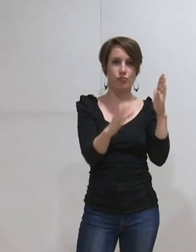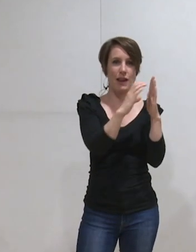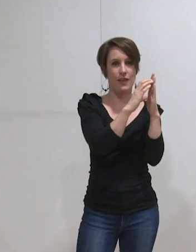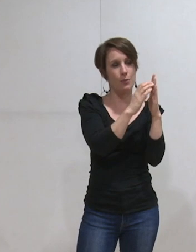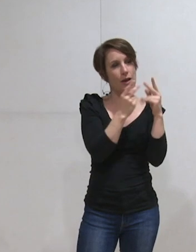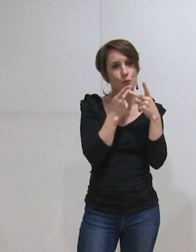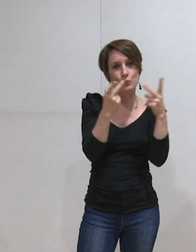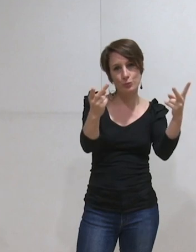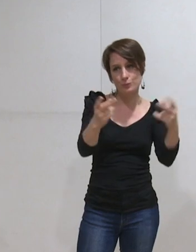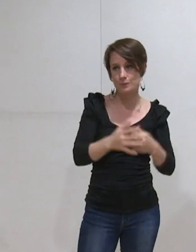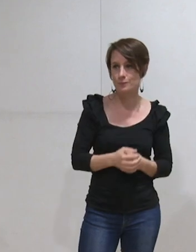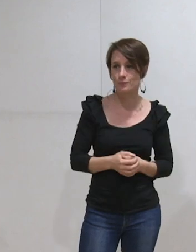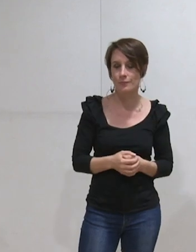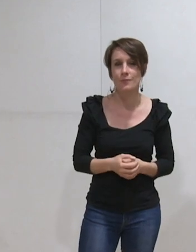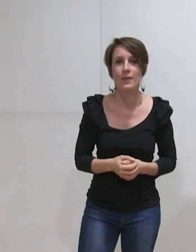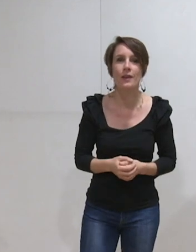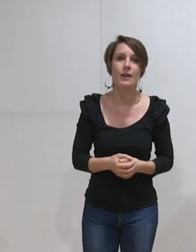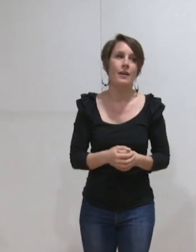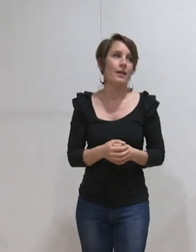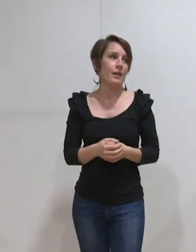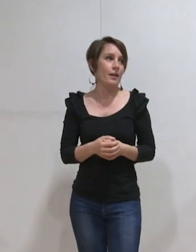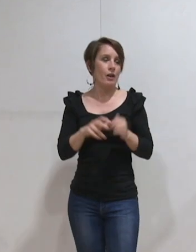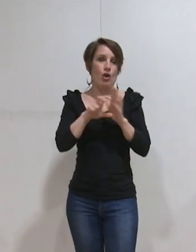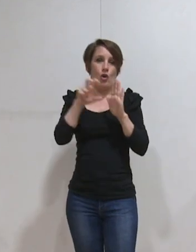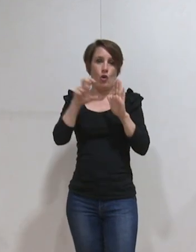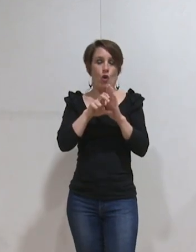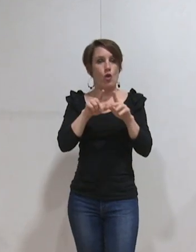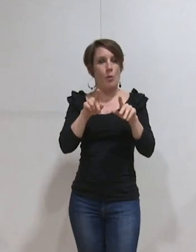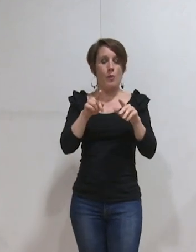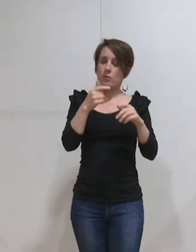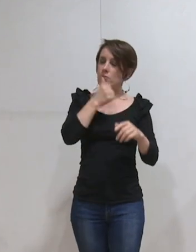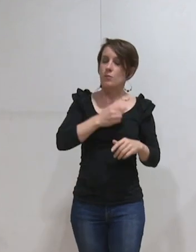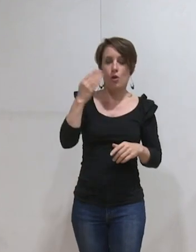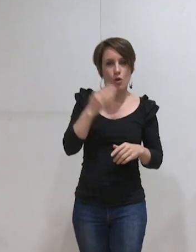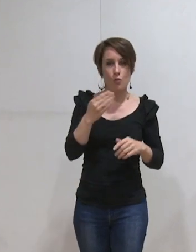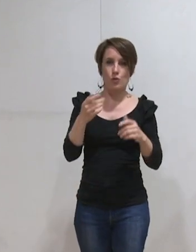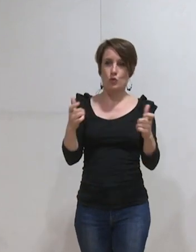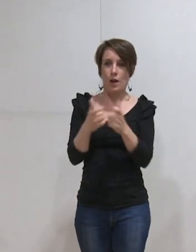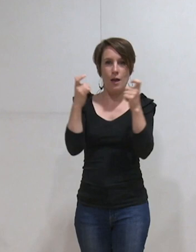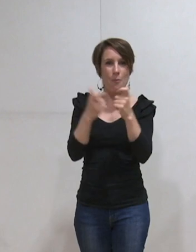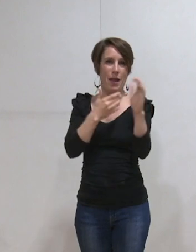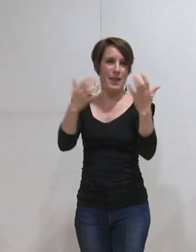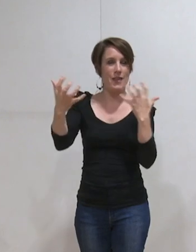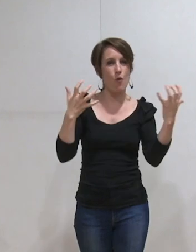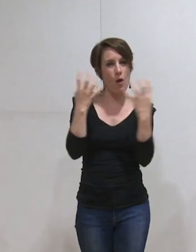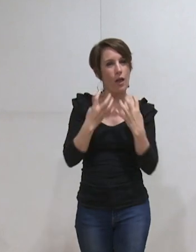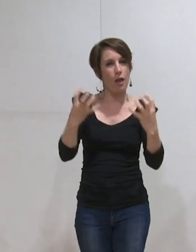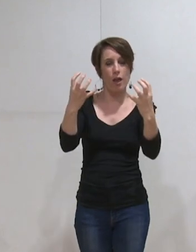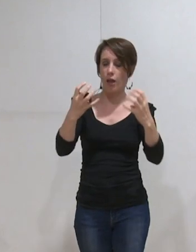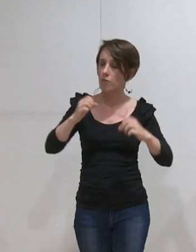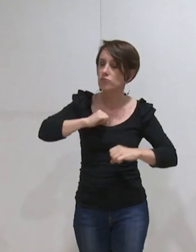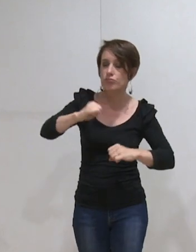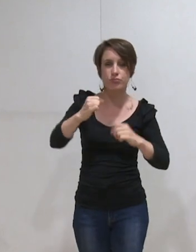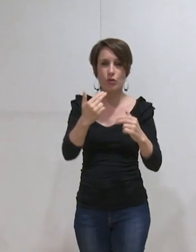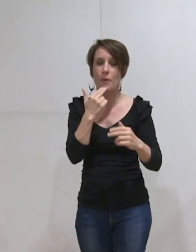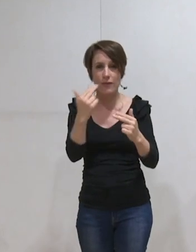délibération chers collègues Grenoble et son agglomération on besoin d'un palais des congrès efficace et dynamique capable d'accueillir de grands événements tels que des